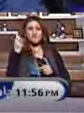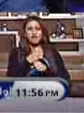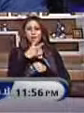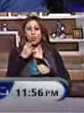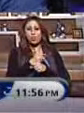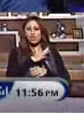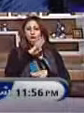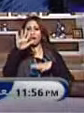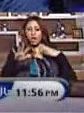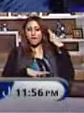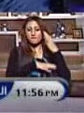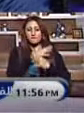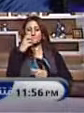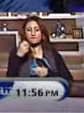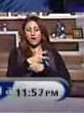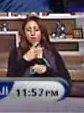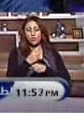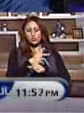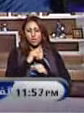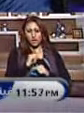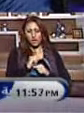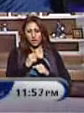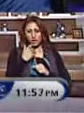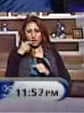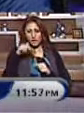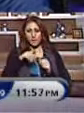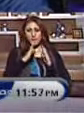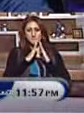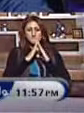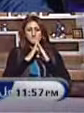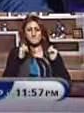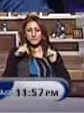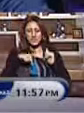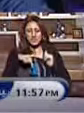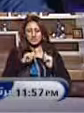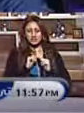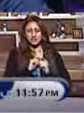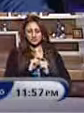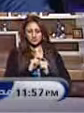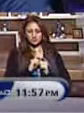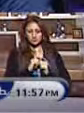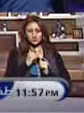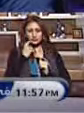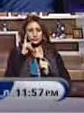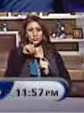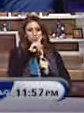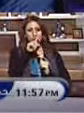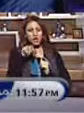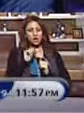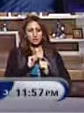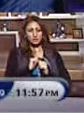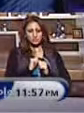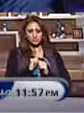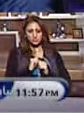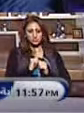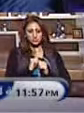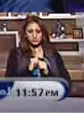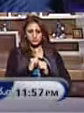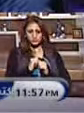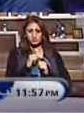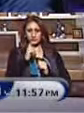ان اضفنا اليها المصريين دايما اصحاب اضافات سواء ايجابيه او سلبيه اضفنا شهوه الكلام او